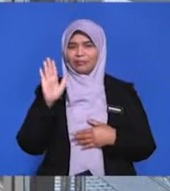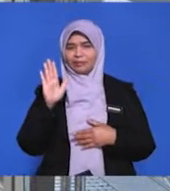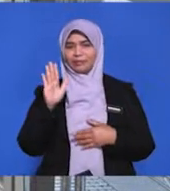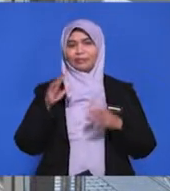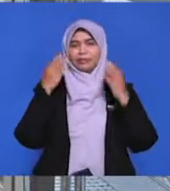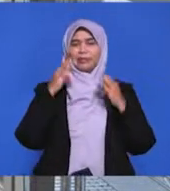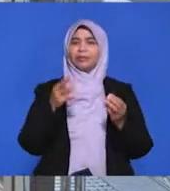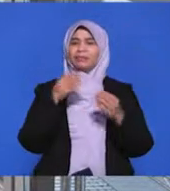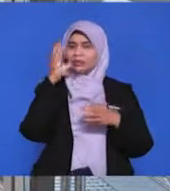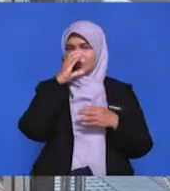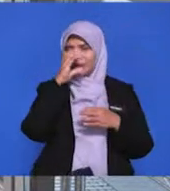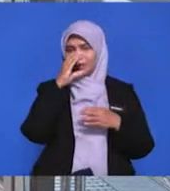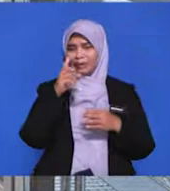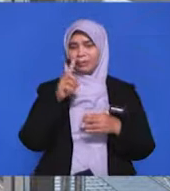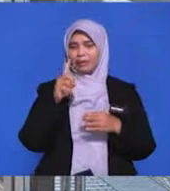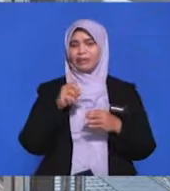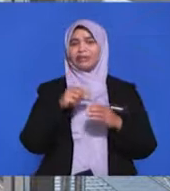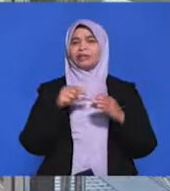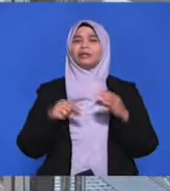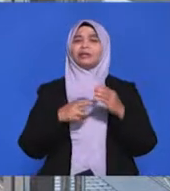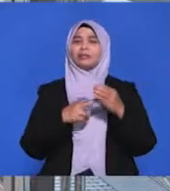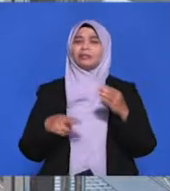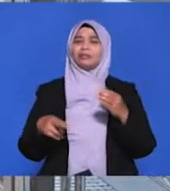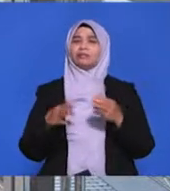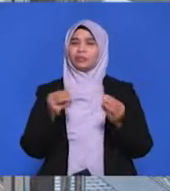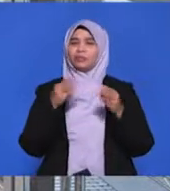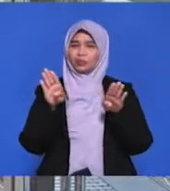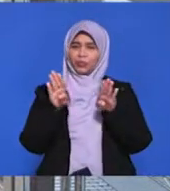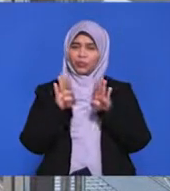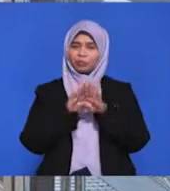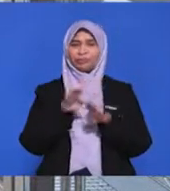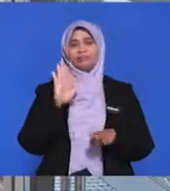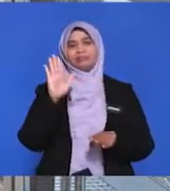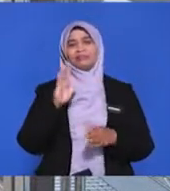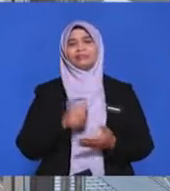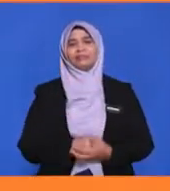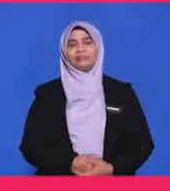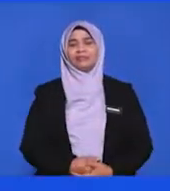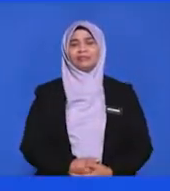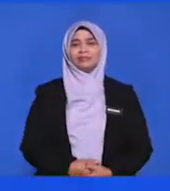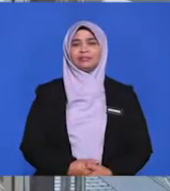sigona cari bakalan bekasmu Cholik tak tutup duduk tunggu sekejap